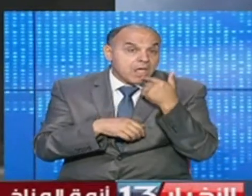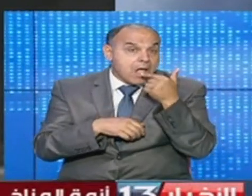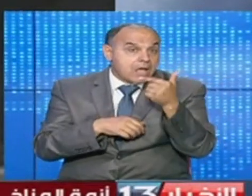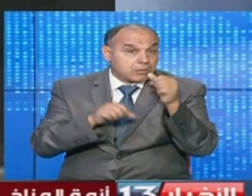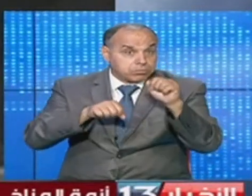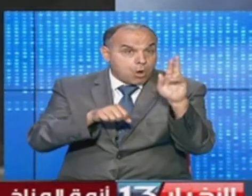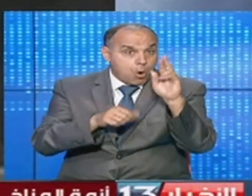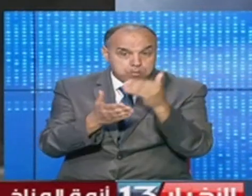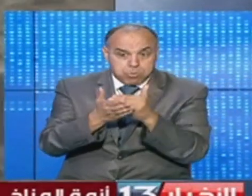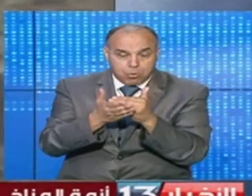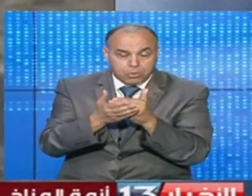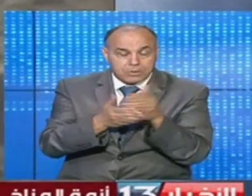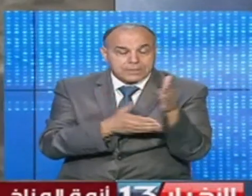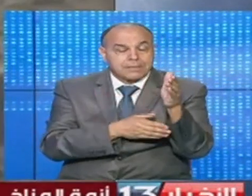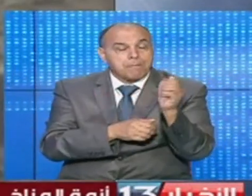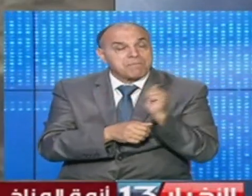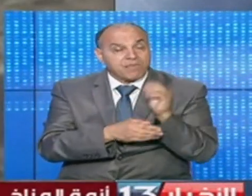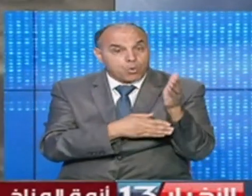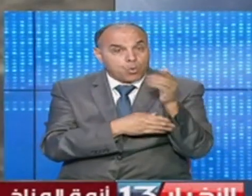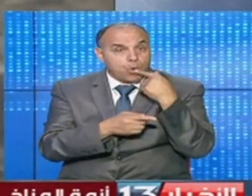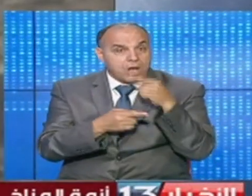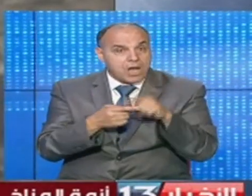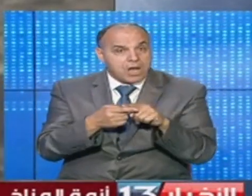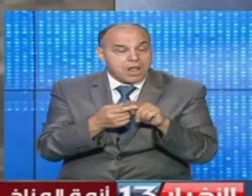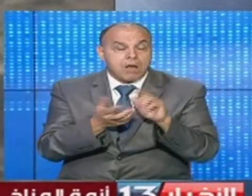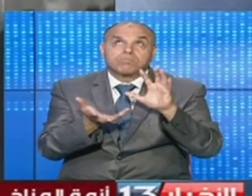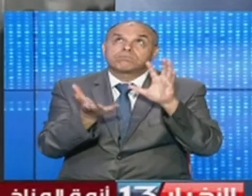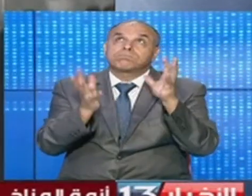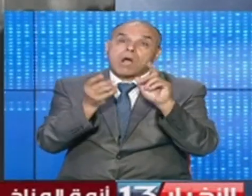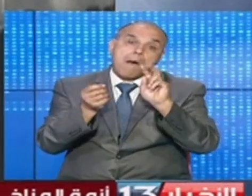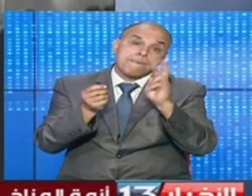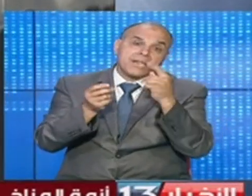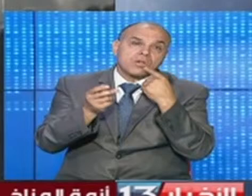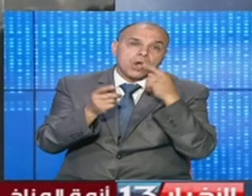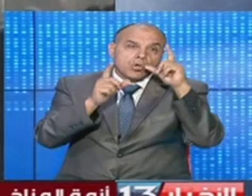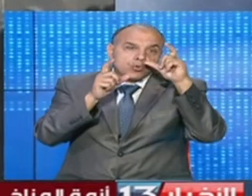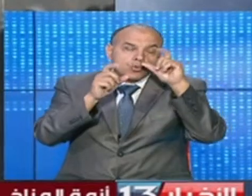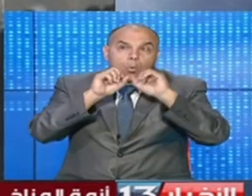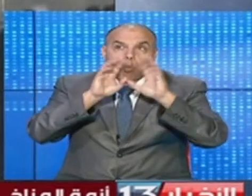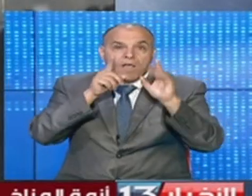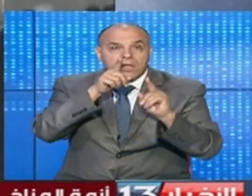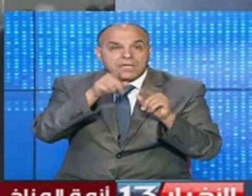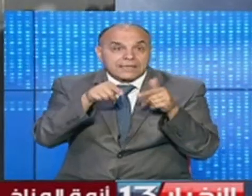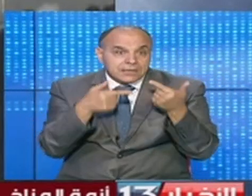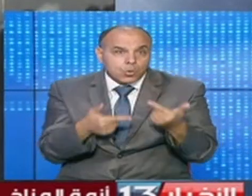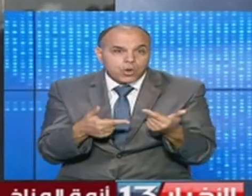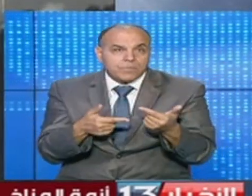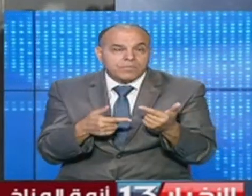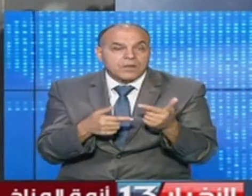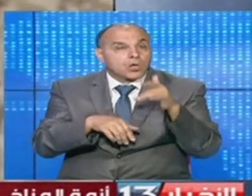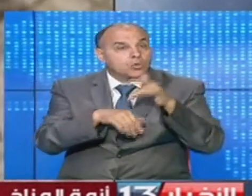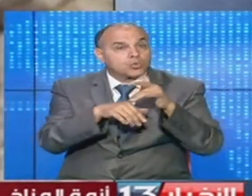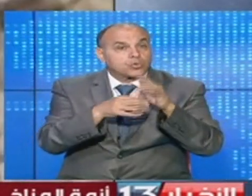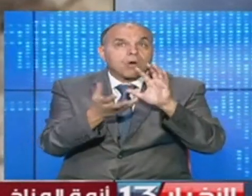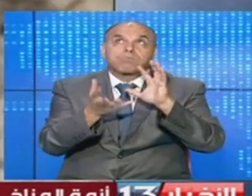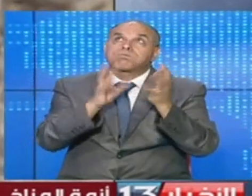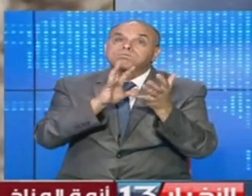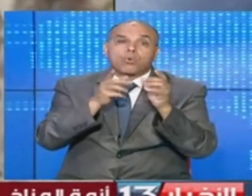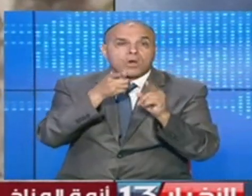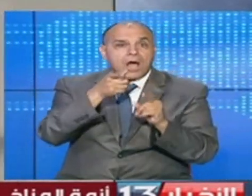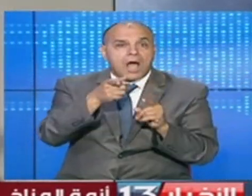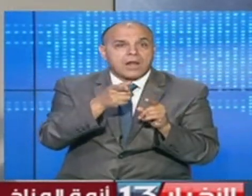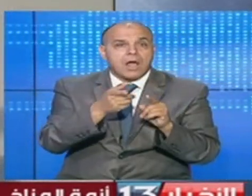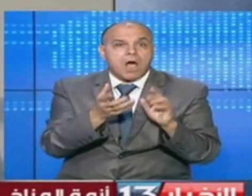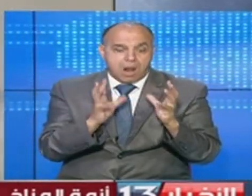تقرير الهيئه الحكوميه الدوليه المعنيه بتغير المناخ الصوره الاشمل حتى الان لتاثيرات التغير المناخي على